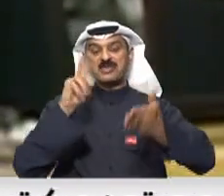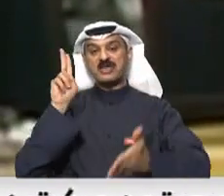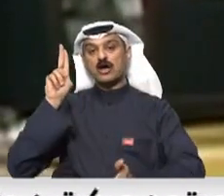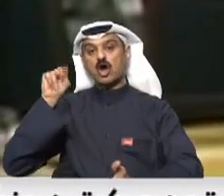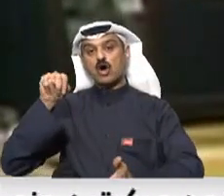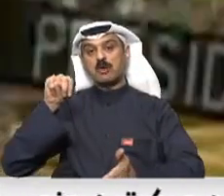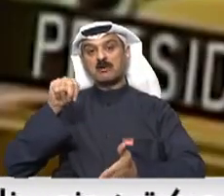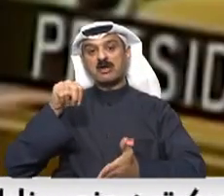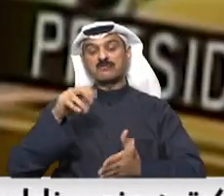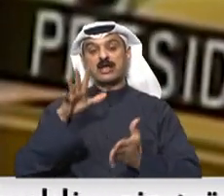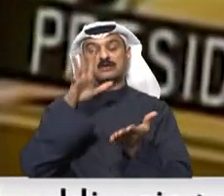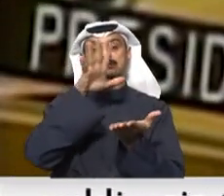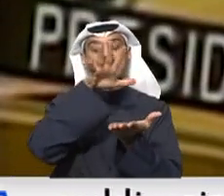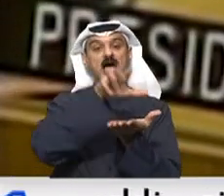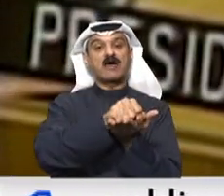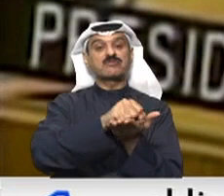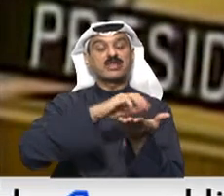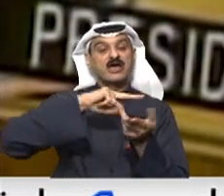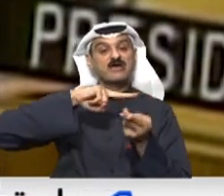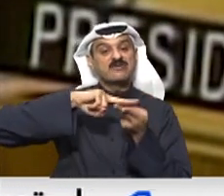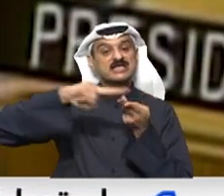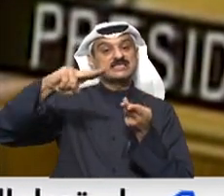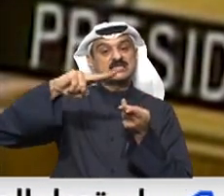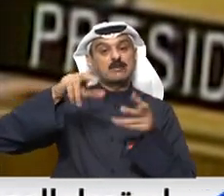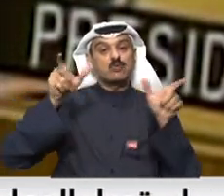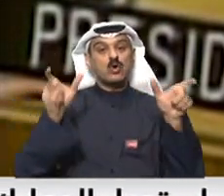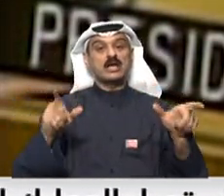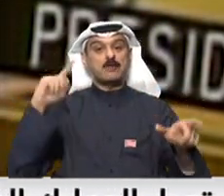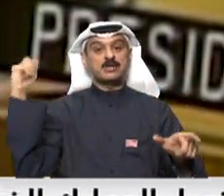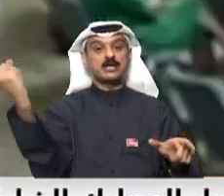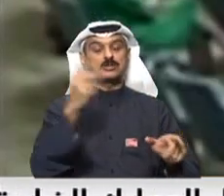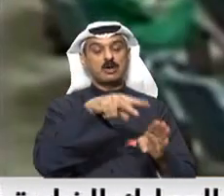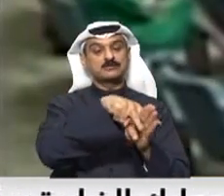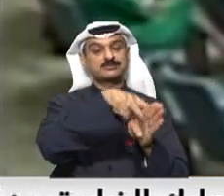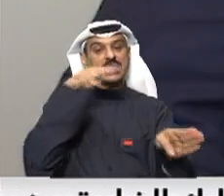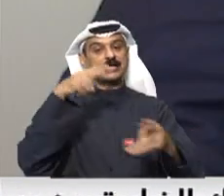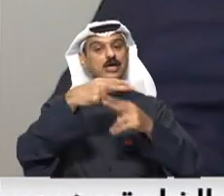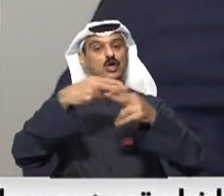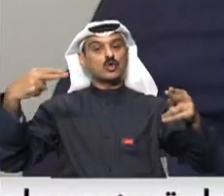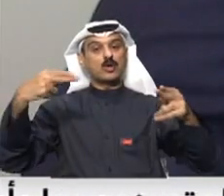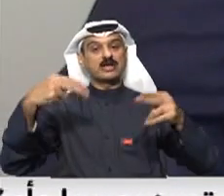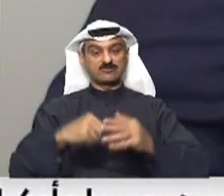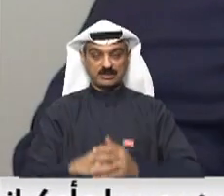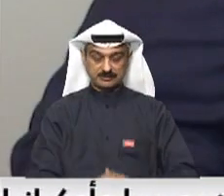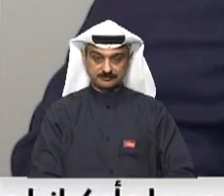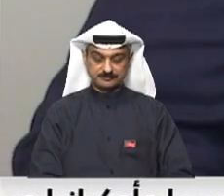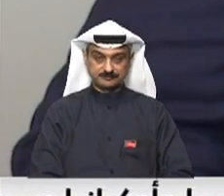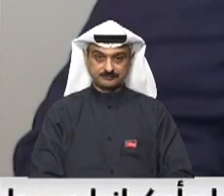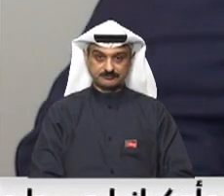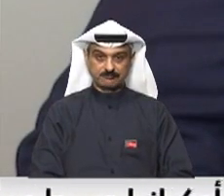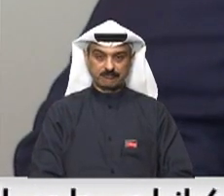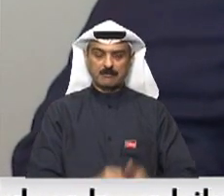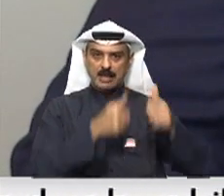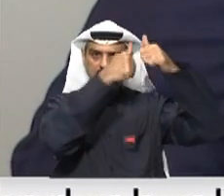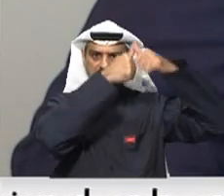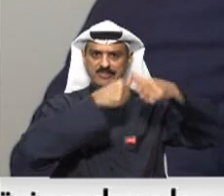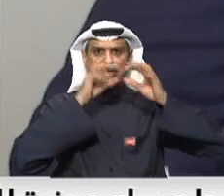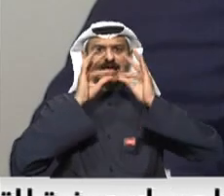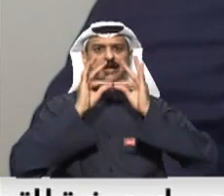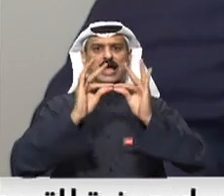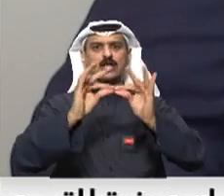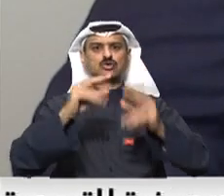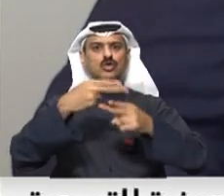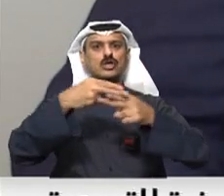لصيانه السلم والامن الدوليين لتحرير دوله الكويت لن تنسى ابدا دوله